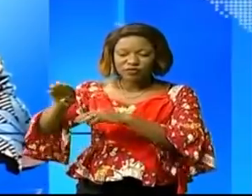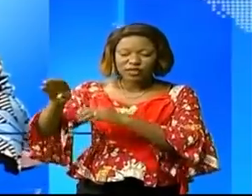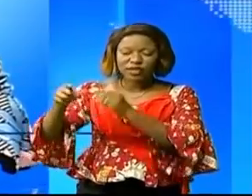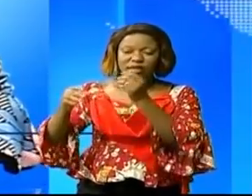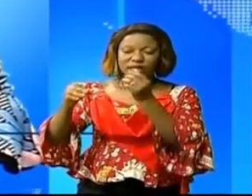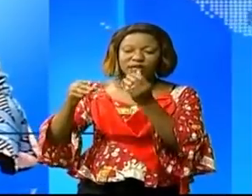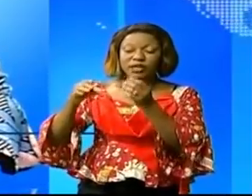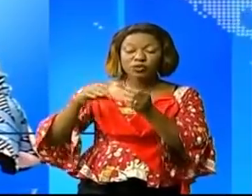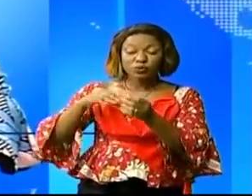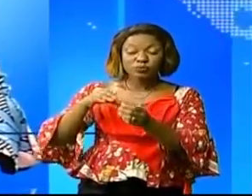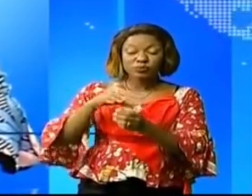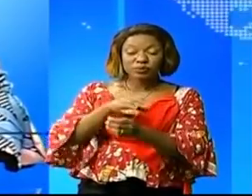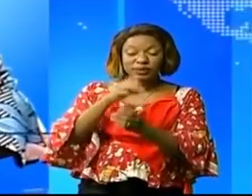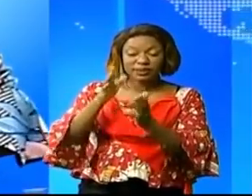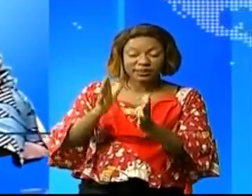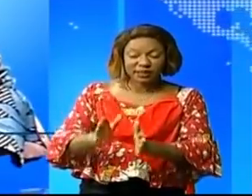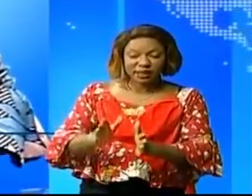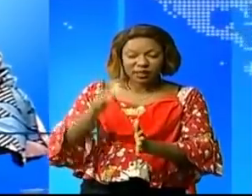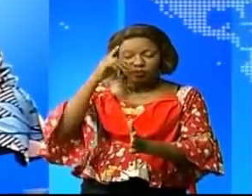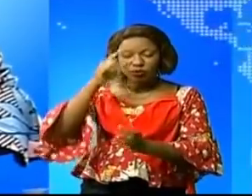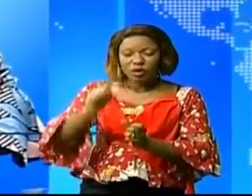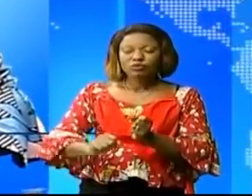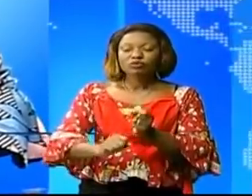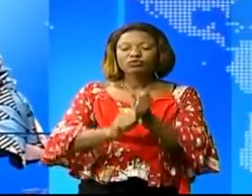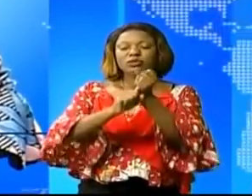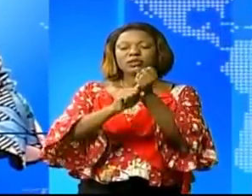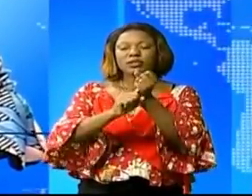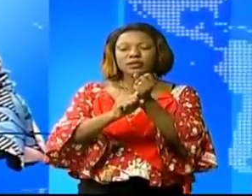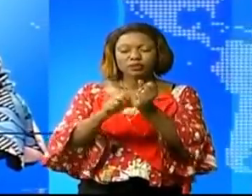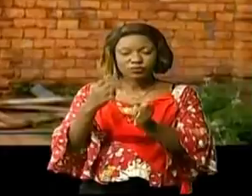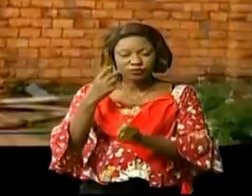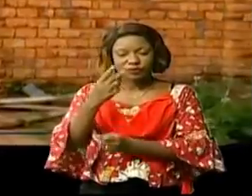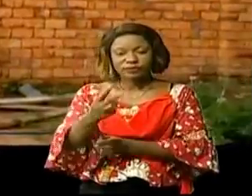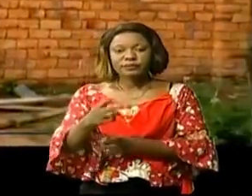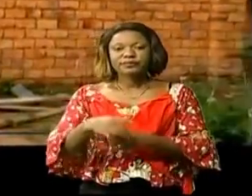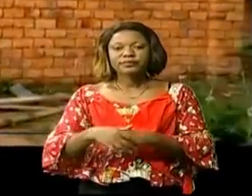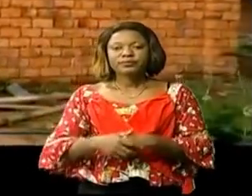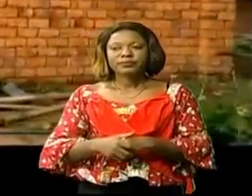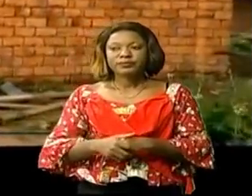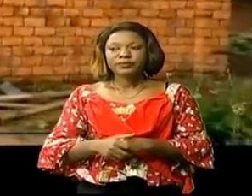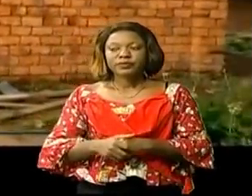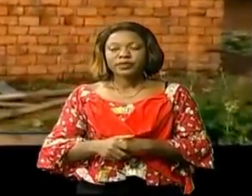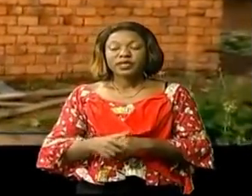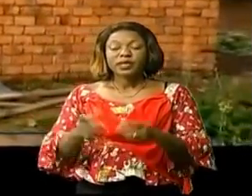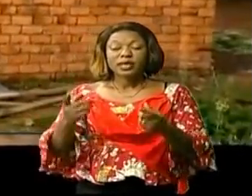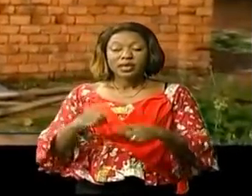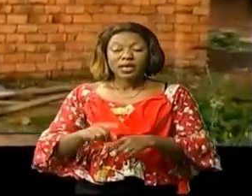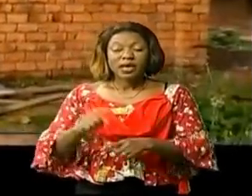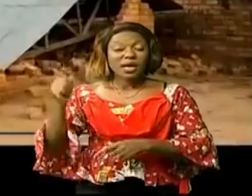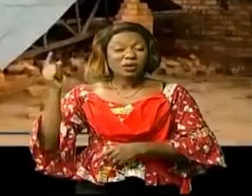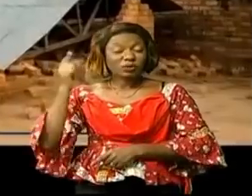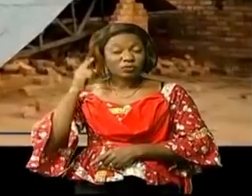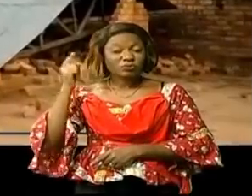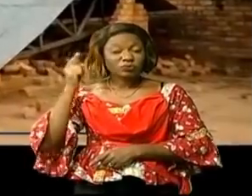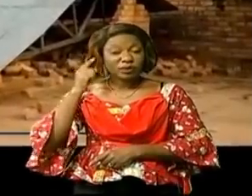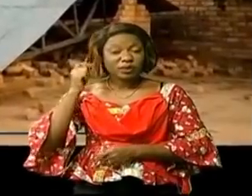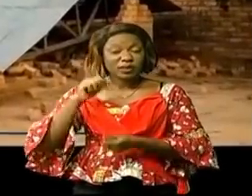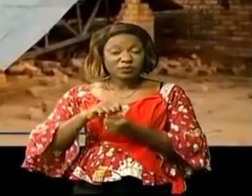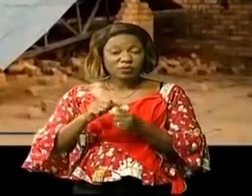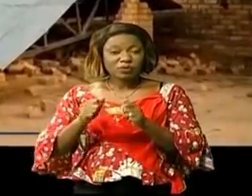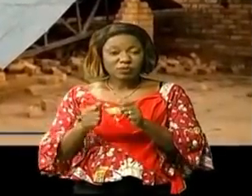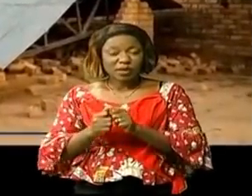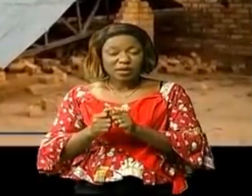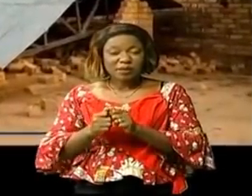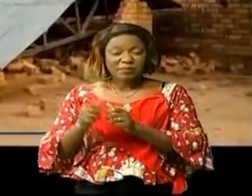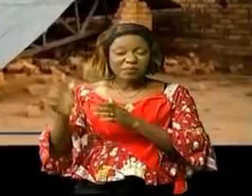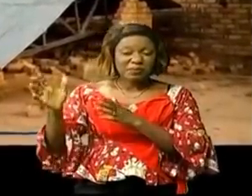affaires humanitaires pour une assistance d'urgence. Aussitôt saisi des dégâts causés par la pluie accompagnée d'un vent violent dans